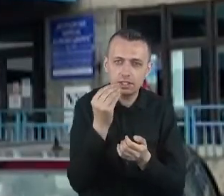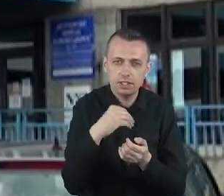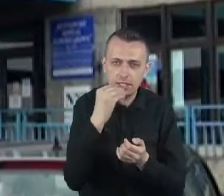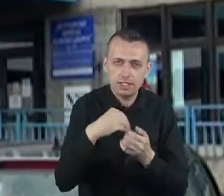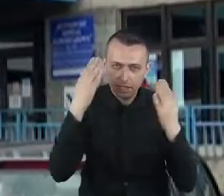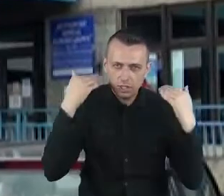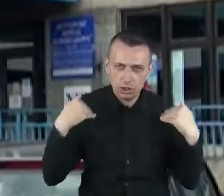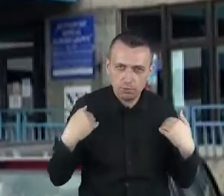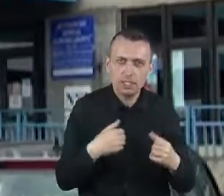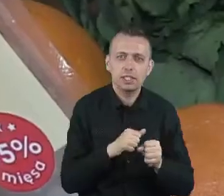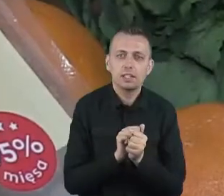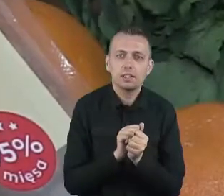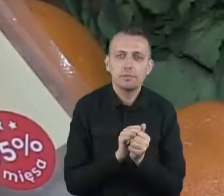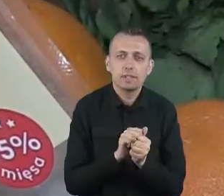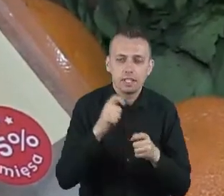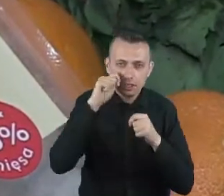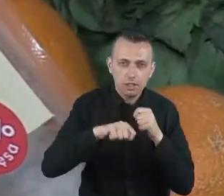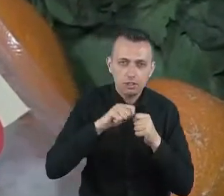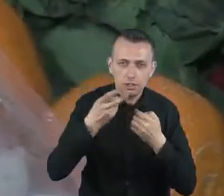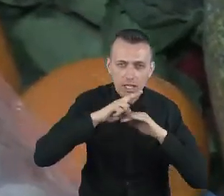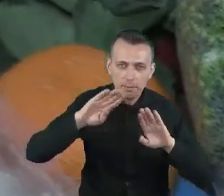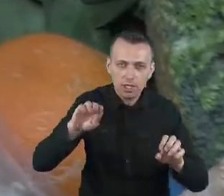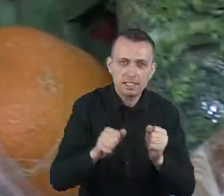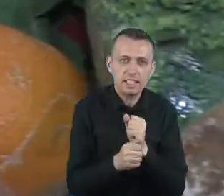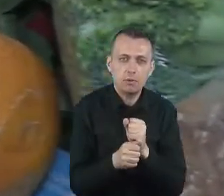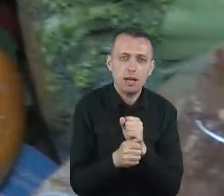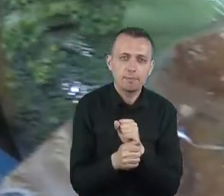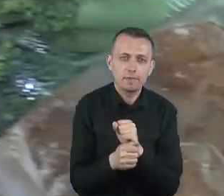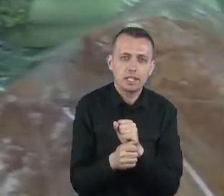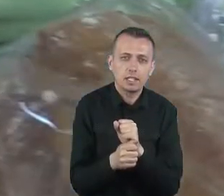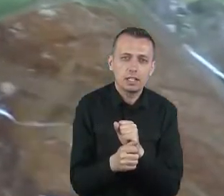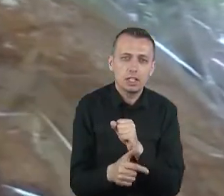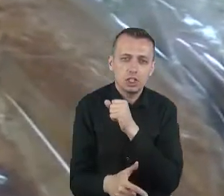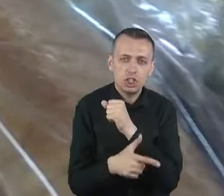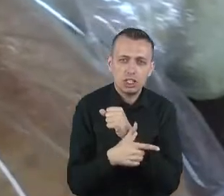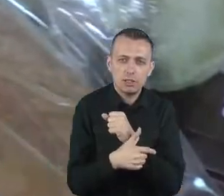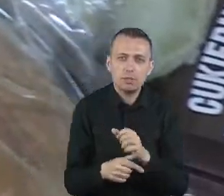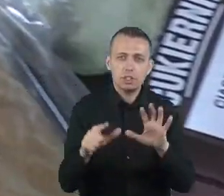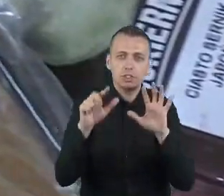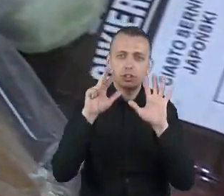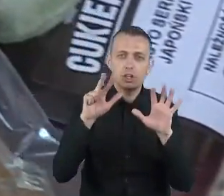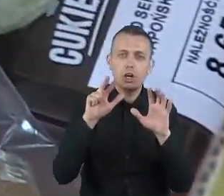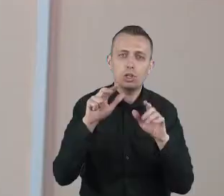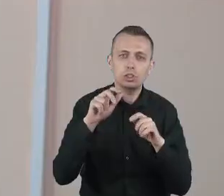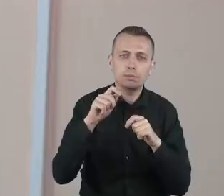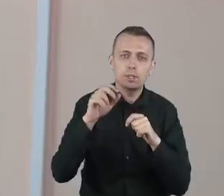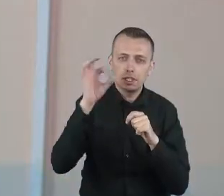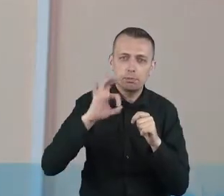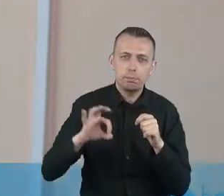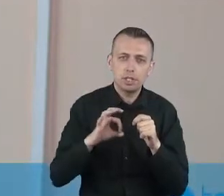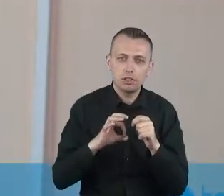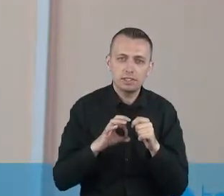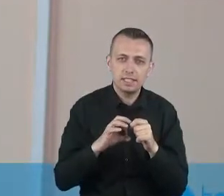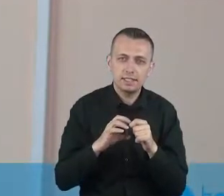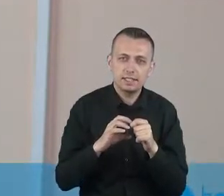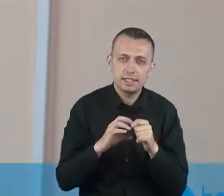Samorządowy. Kontrola wykazała, że szynka z indyka, która podawana jest pacjentom, w 78% składa się z wody. Głównym problemem w tej sytuacji